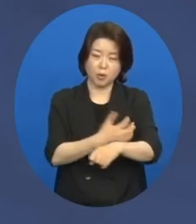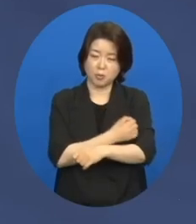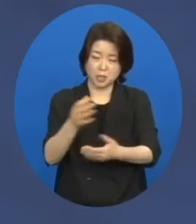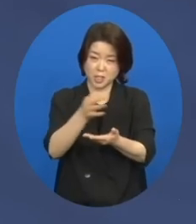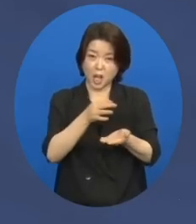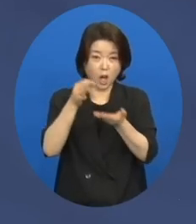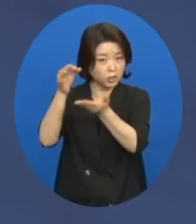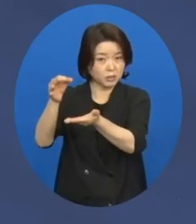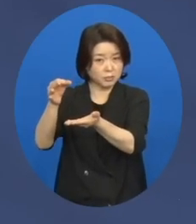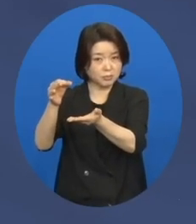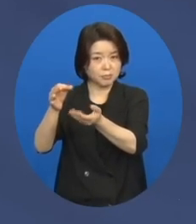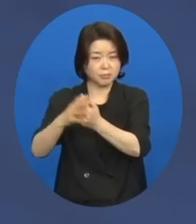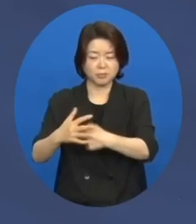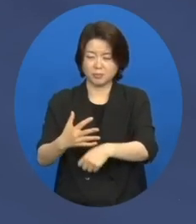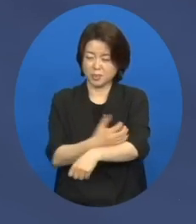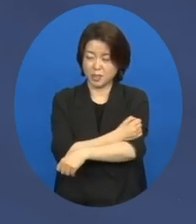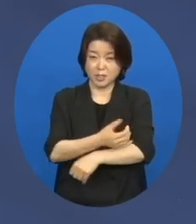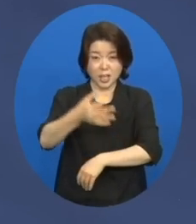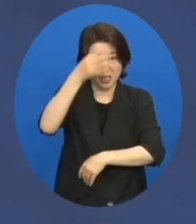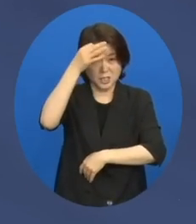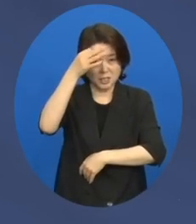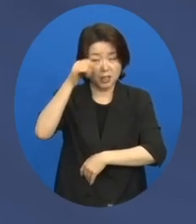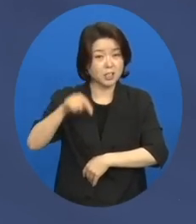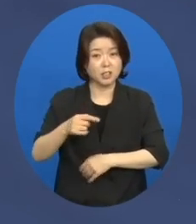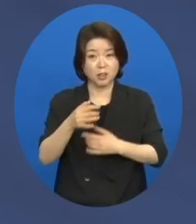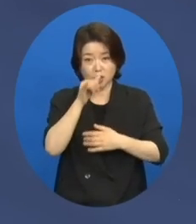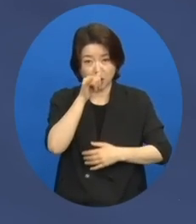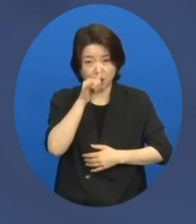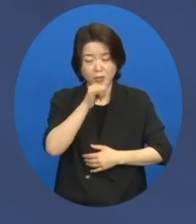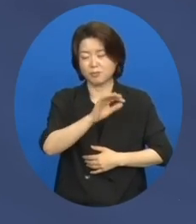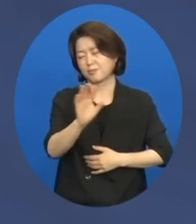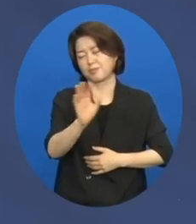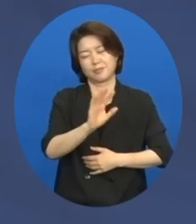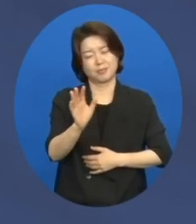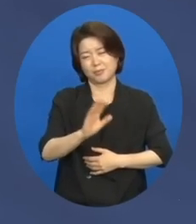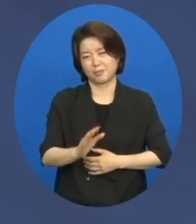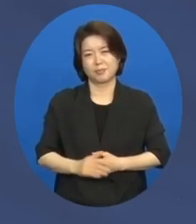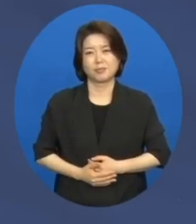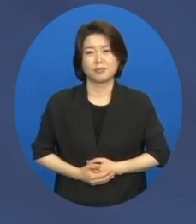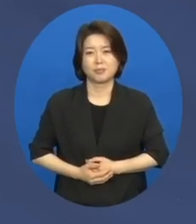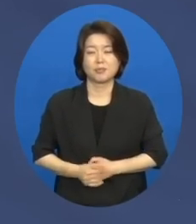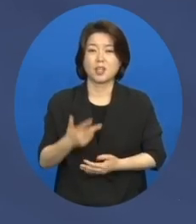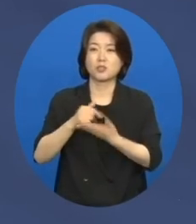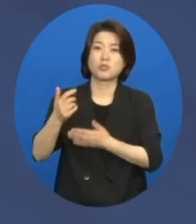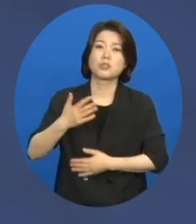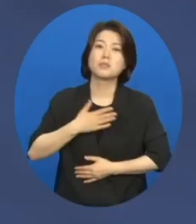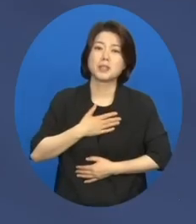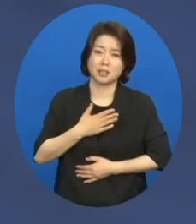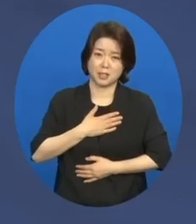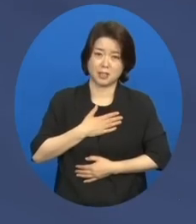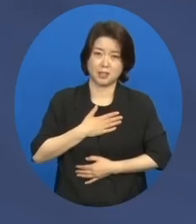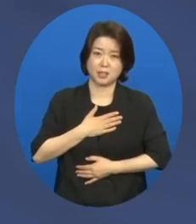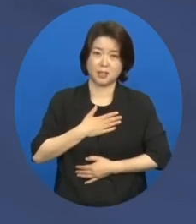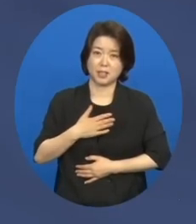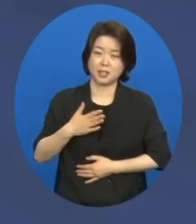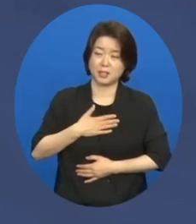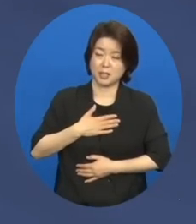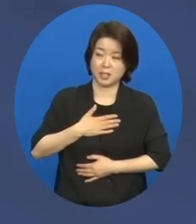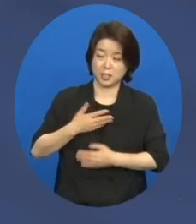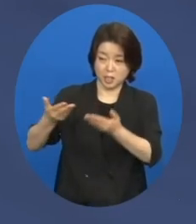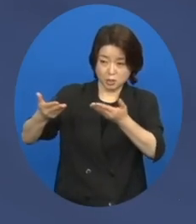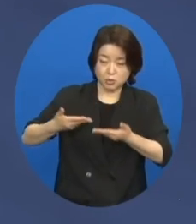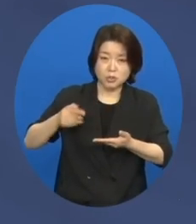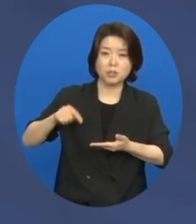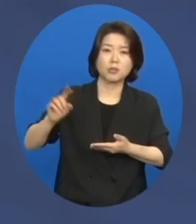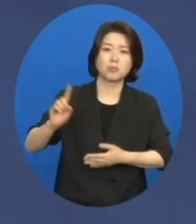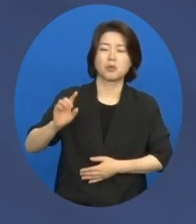헌금? 굉장한 실력? 뭐 이런 거예요? 아니, 주님이 나를 내게 내미시는 게 아마